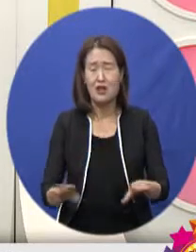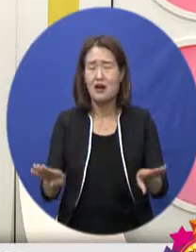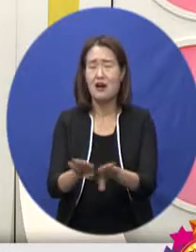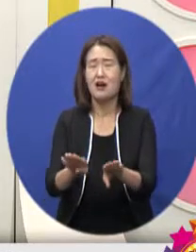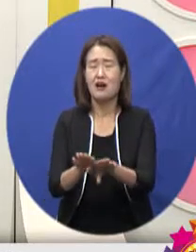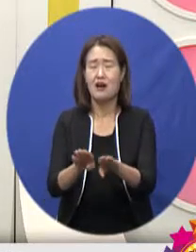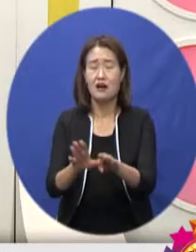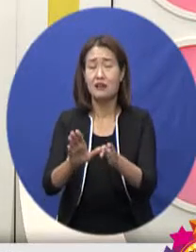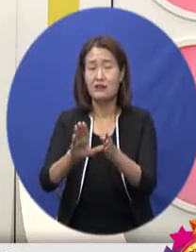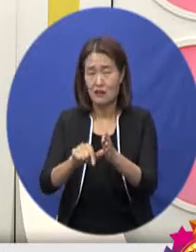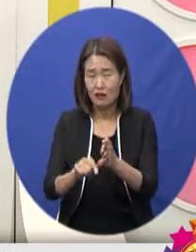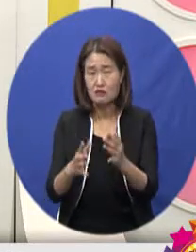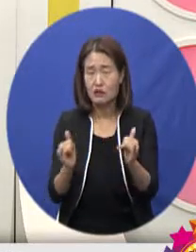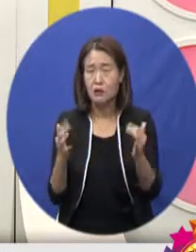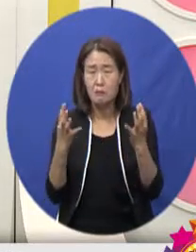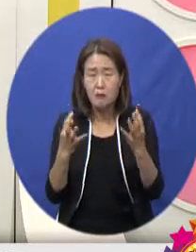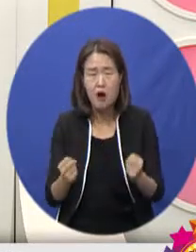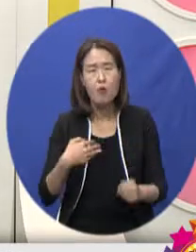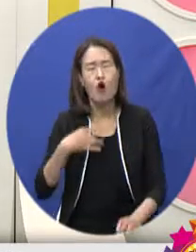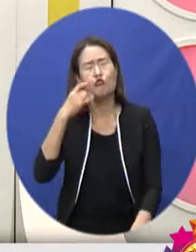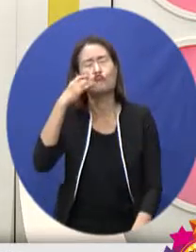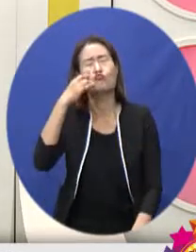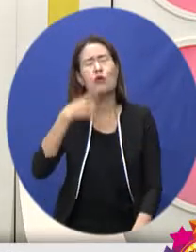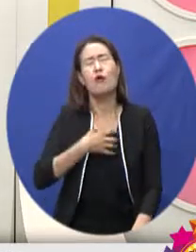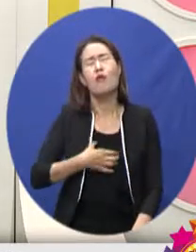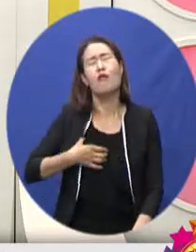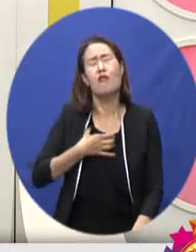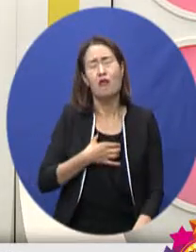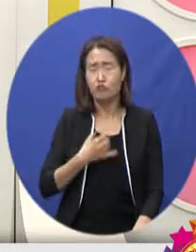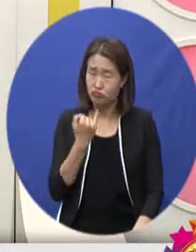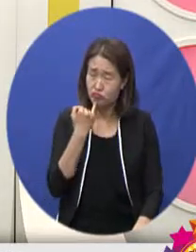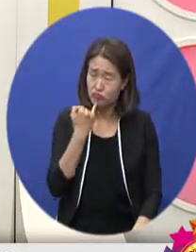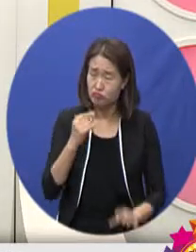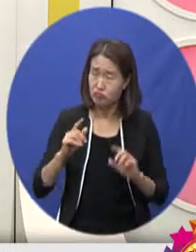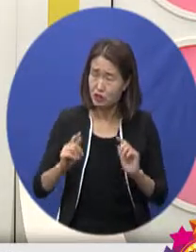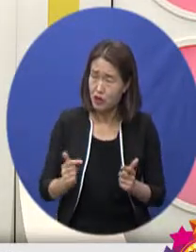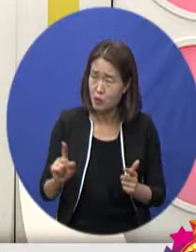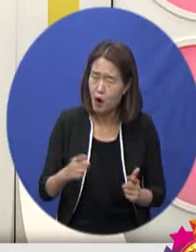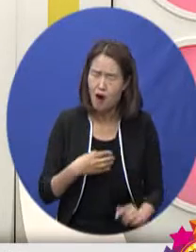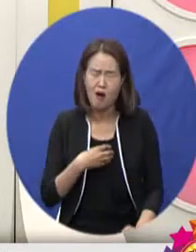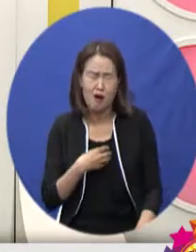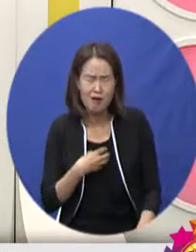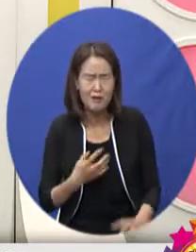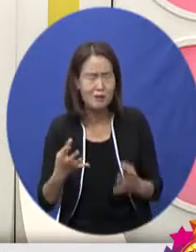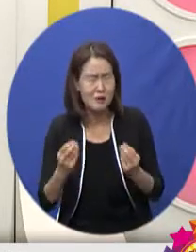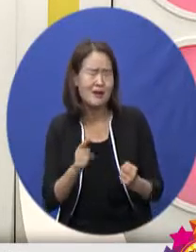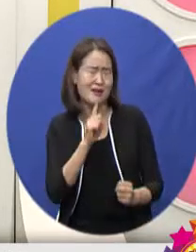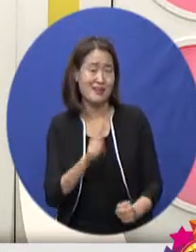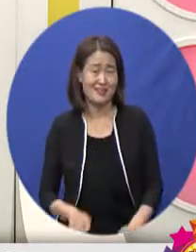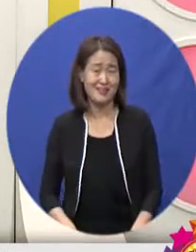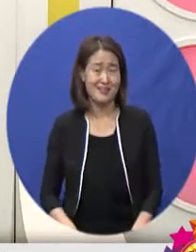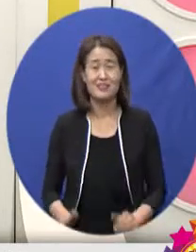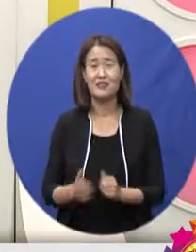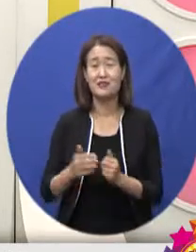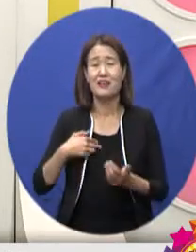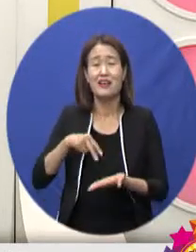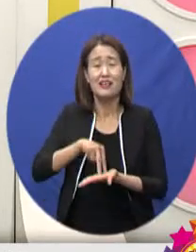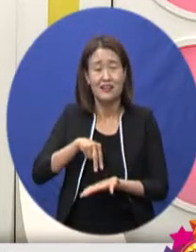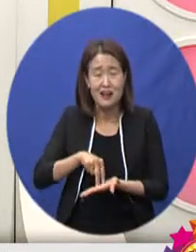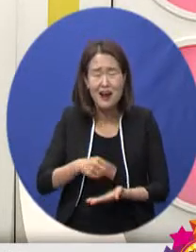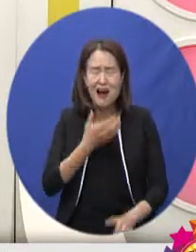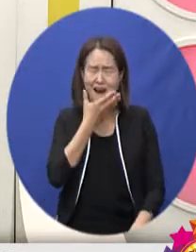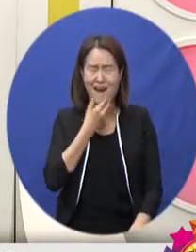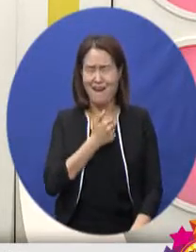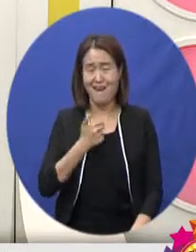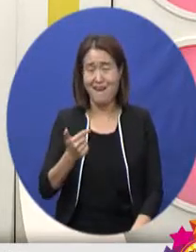네. 우리 많은 분들께서 원희정 씨 괜찮냐고 많이 물어보시더라고요. 그러니까요. 제가 이래가지고 너무 행복하다니까요. 나눔